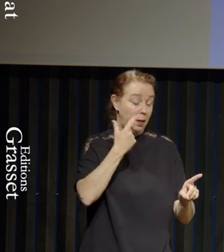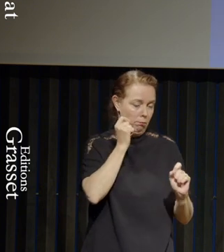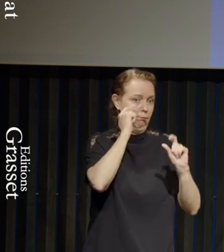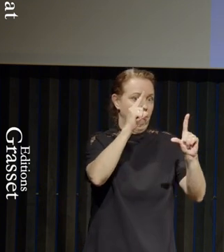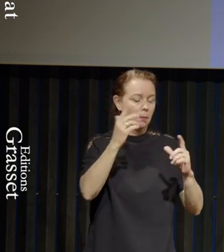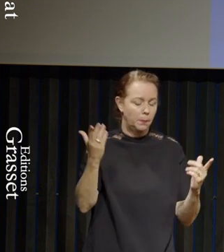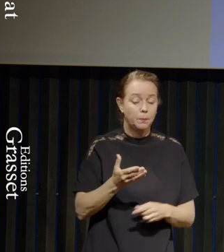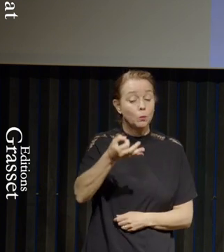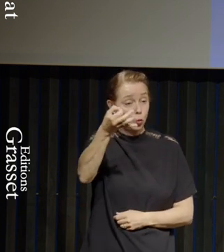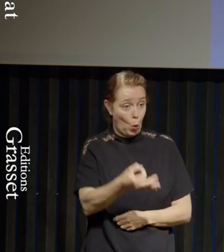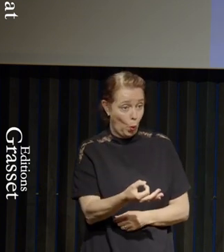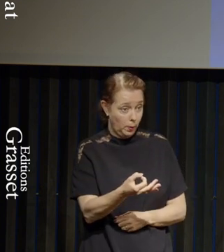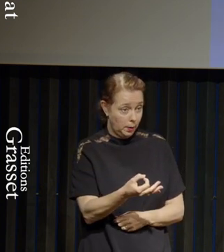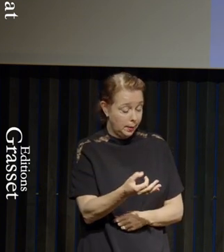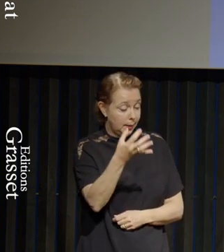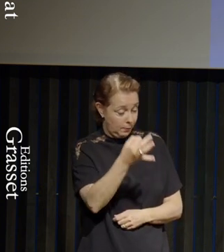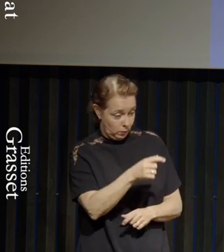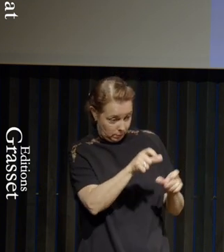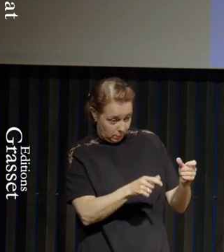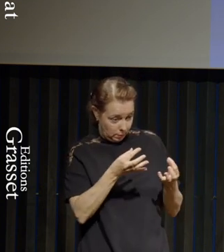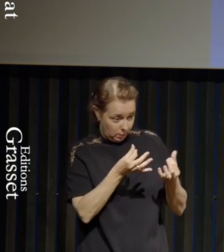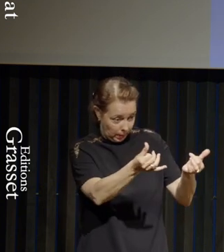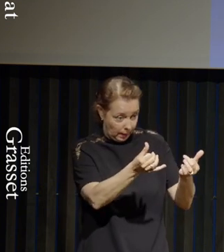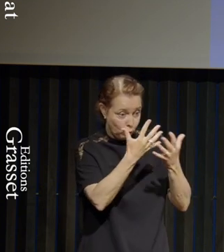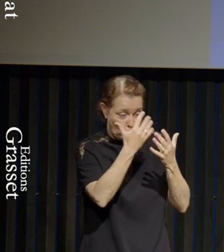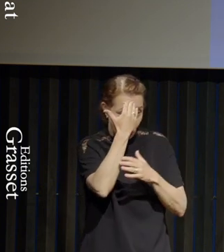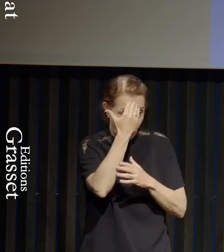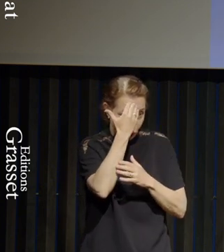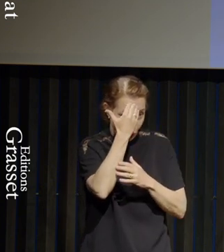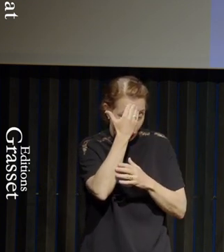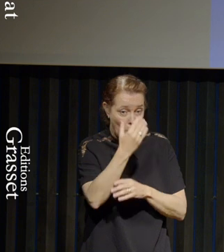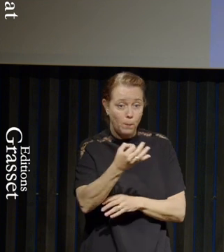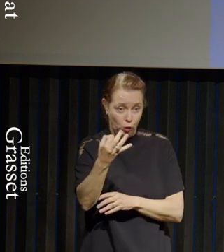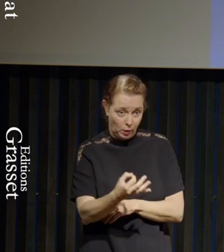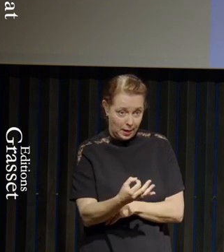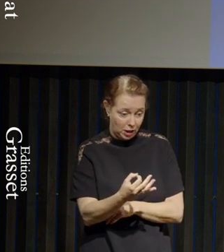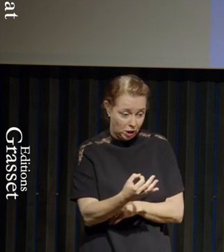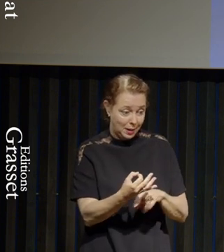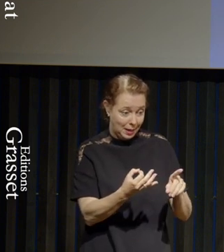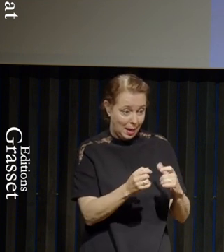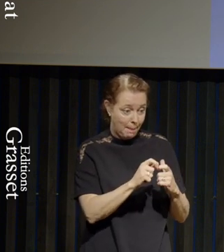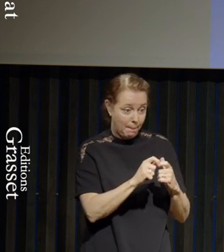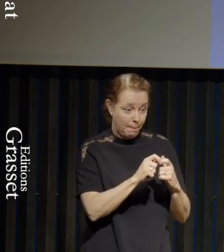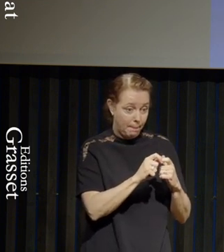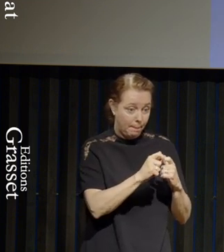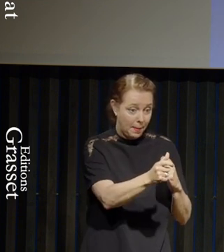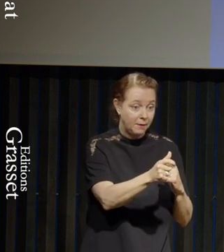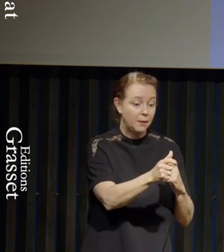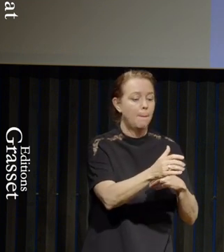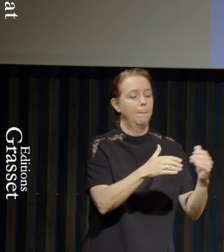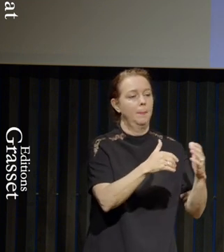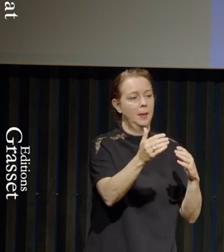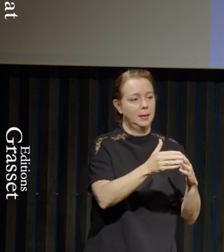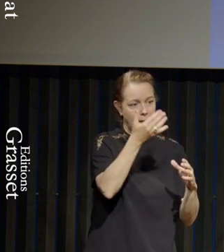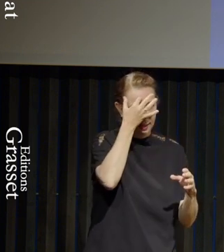les scores de vulnérabilité aux troubles mentaux prédisent le fait d'exercer un métier